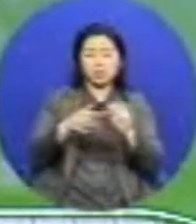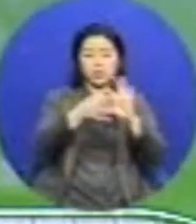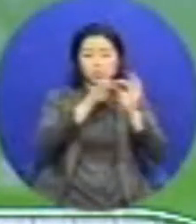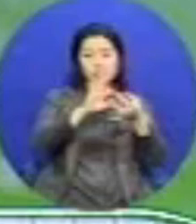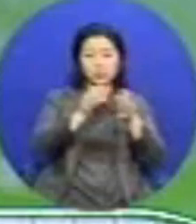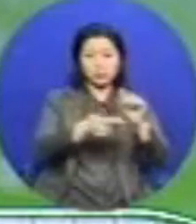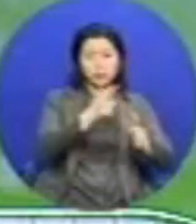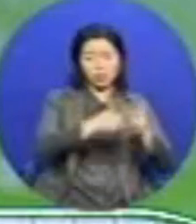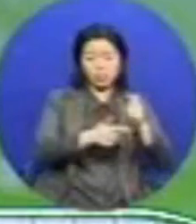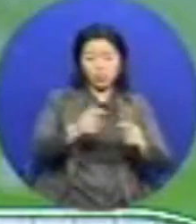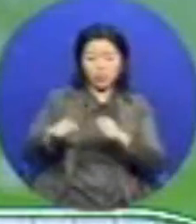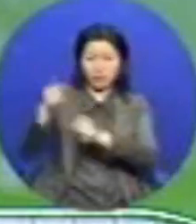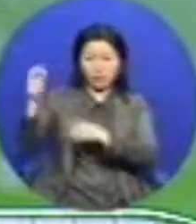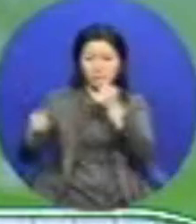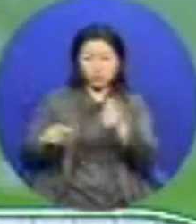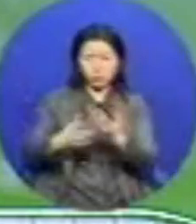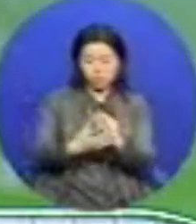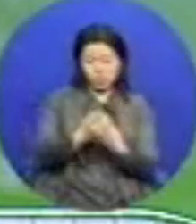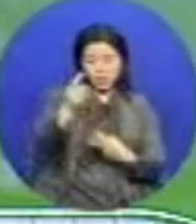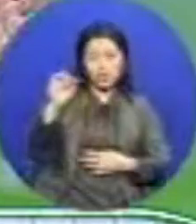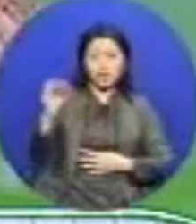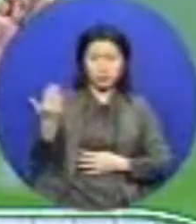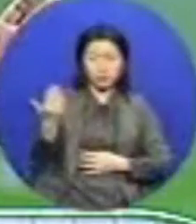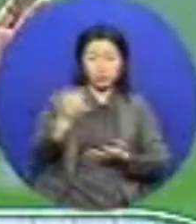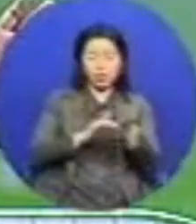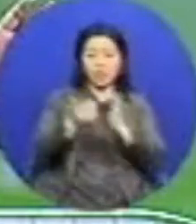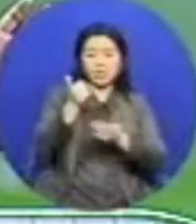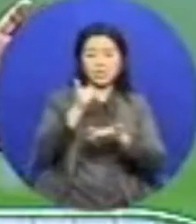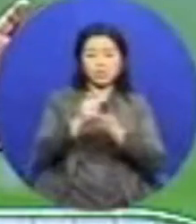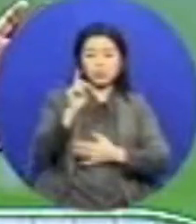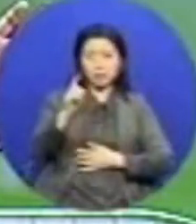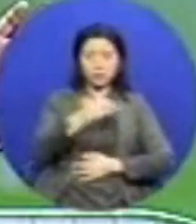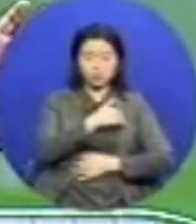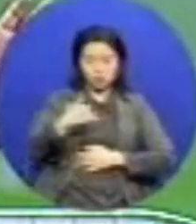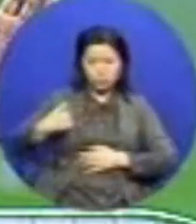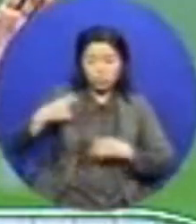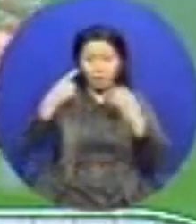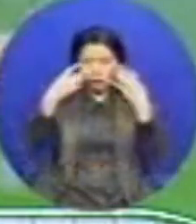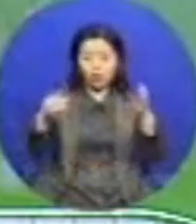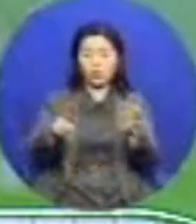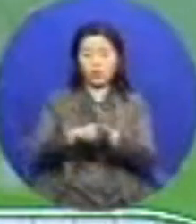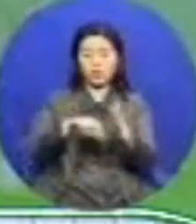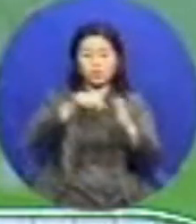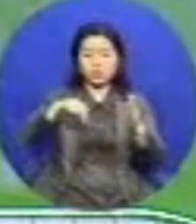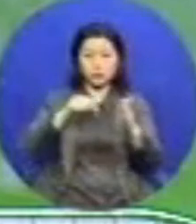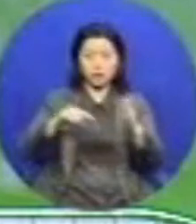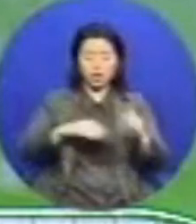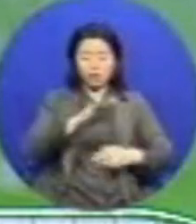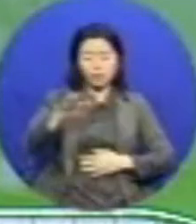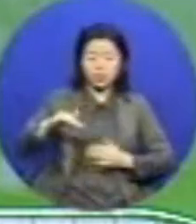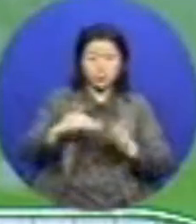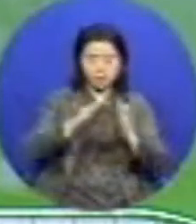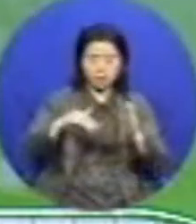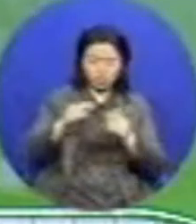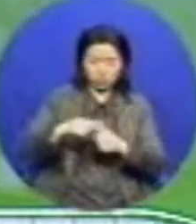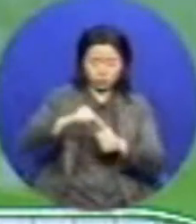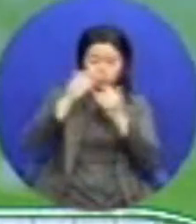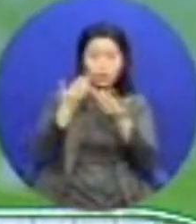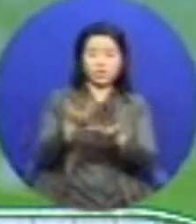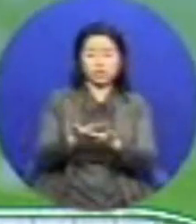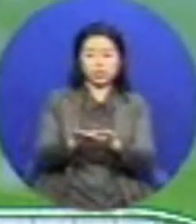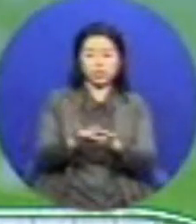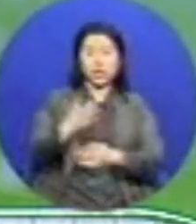하나가 되요 예수님 한 분이면 충분한 확신 속에 우리 가정을 구원해 주소서 저를